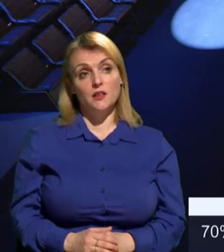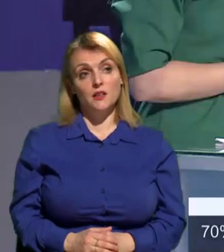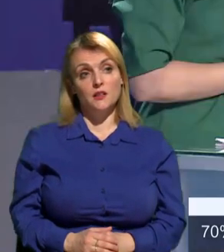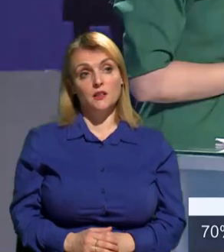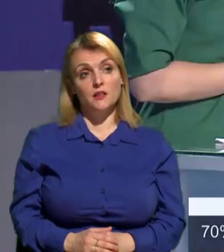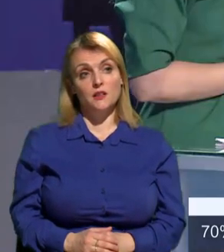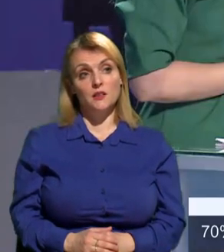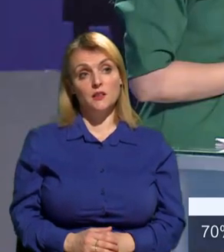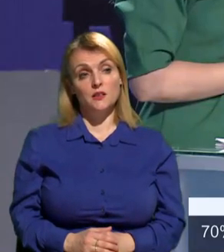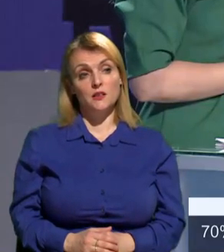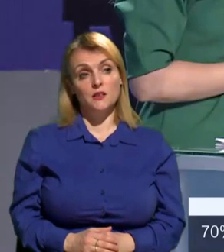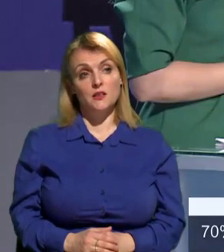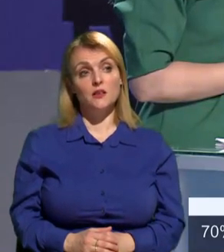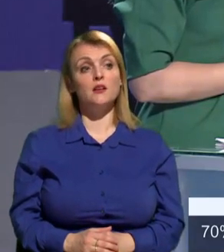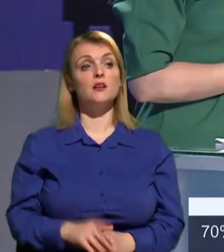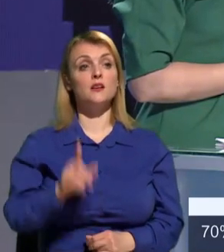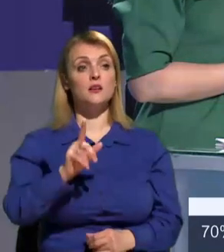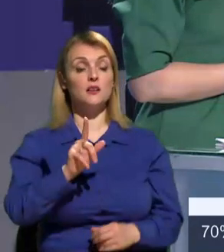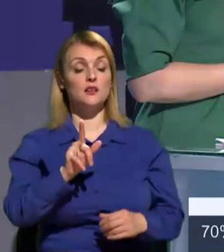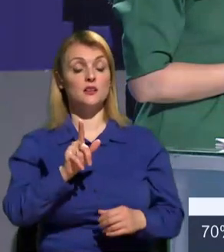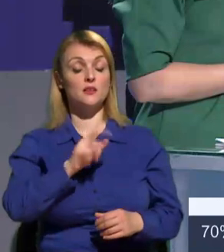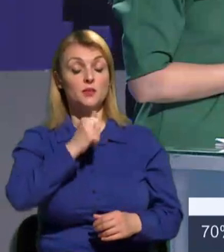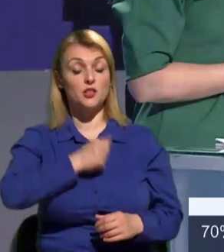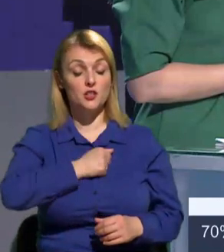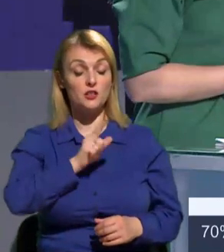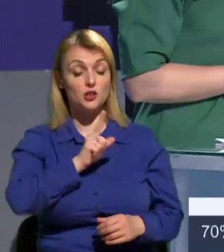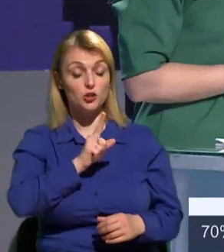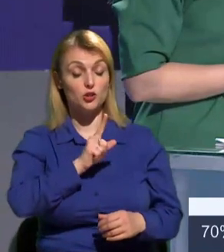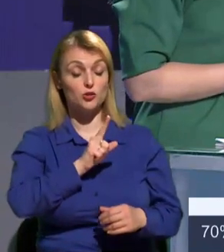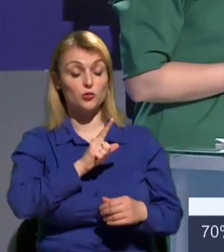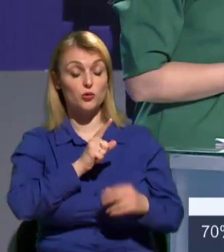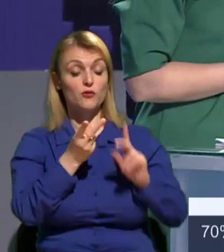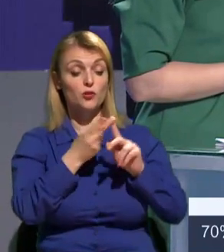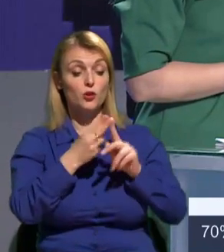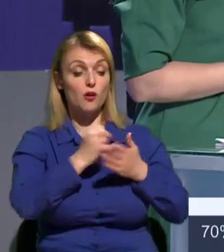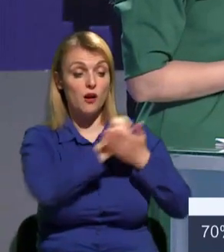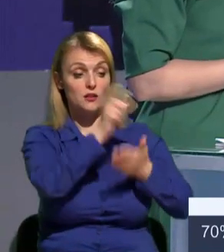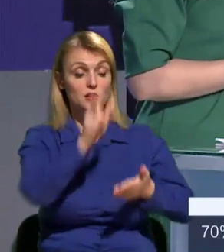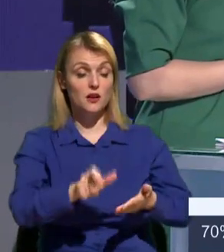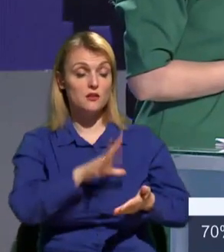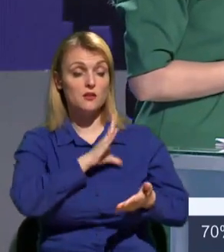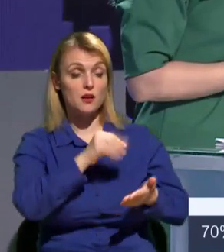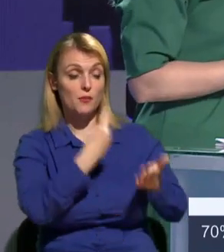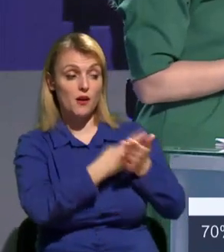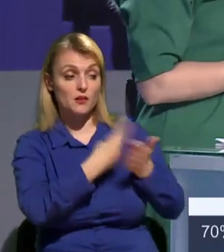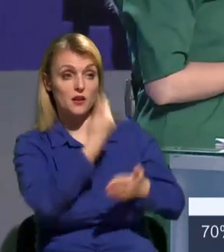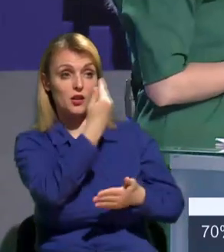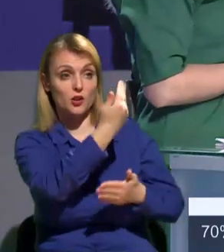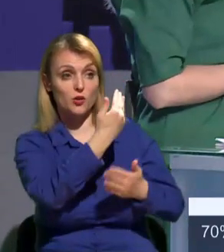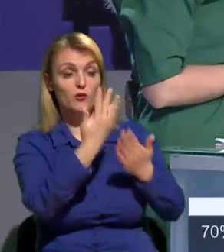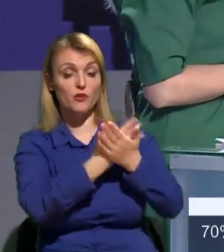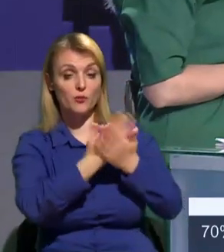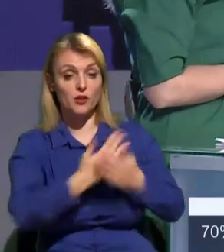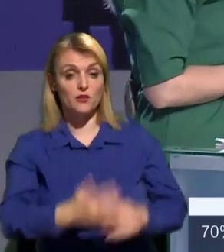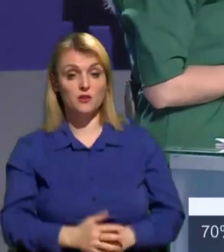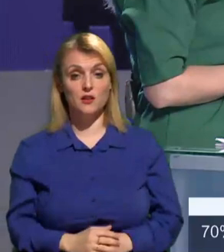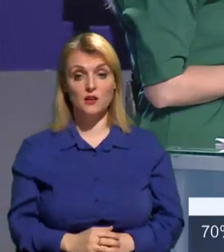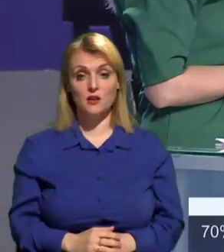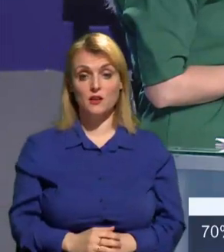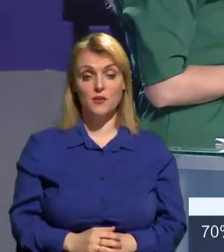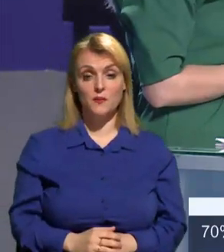că nici spot o contracandidată de prezentare a platformei nu a fost pus. Pe pentru platou. Că nu este prezentă, nu